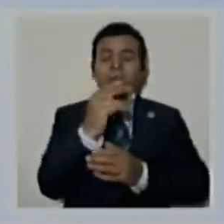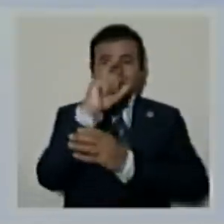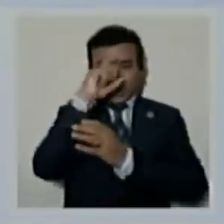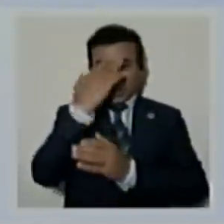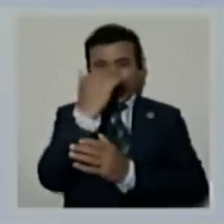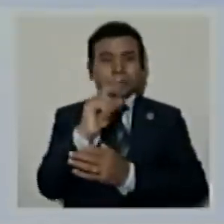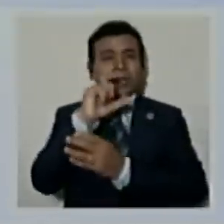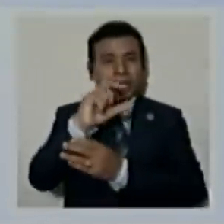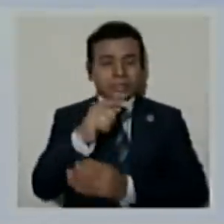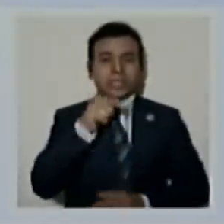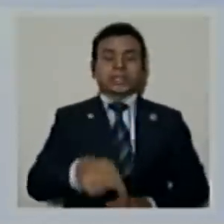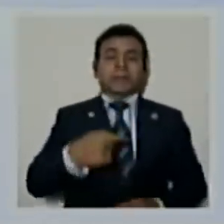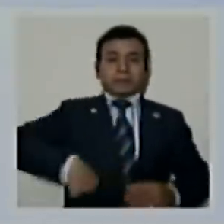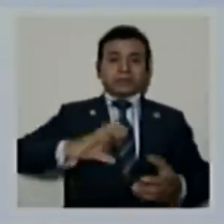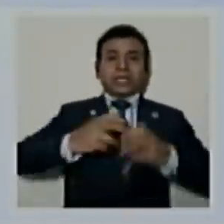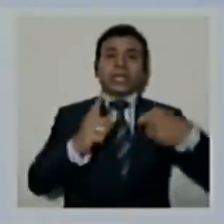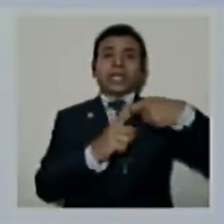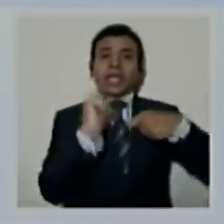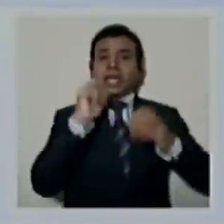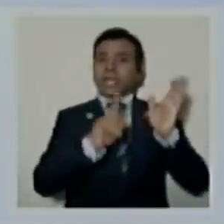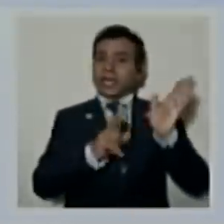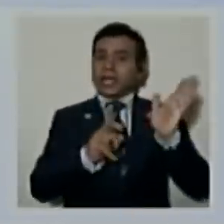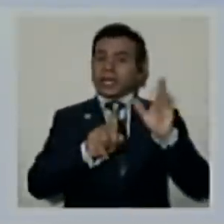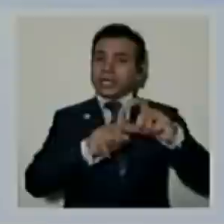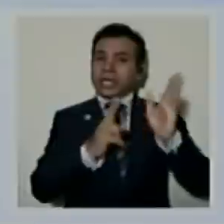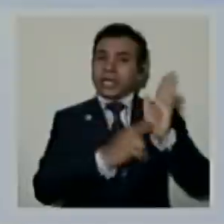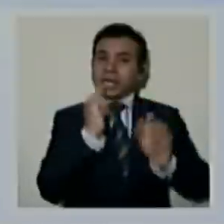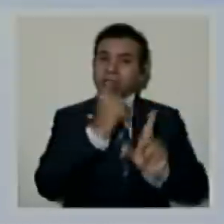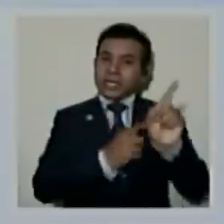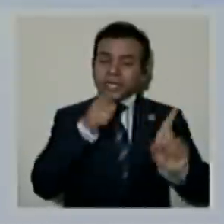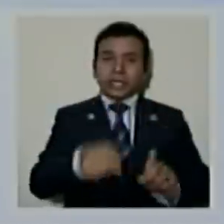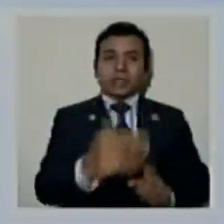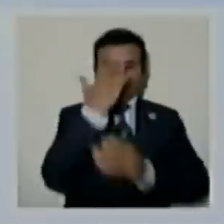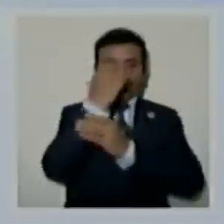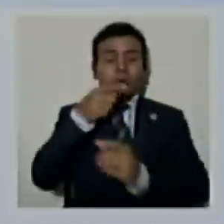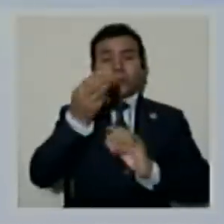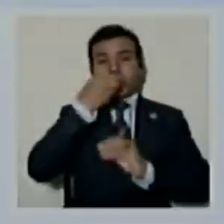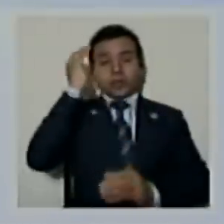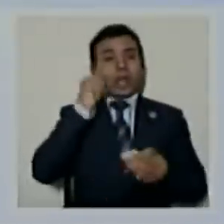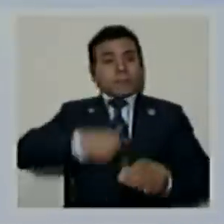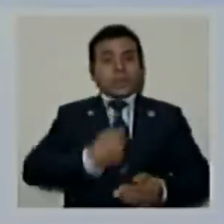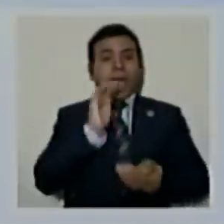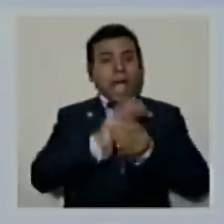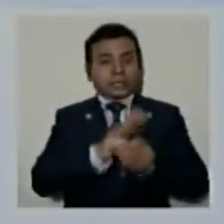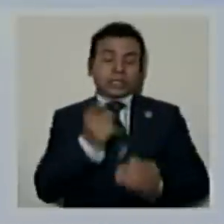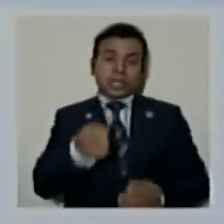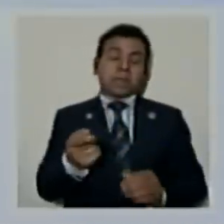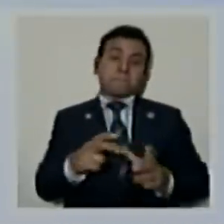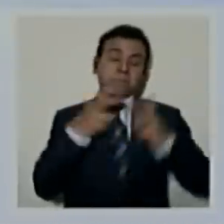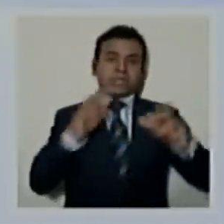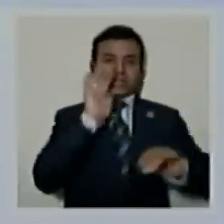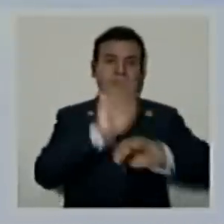যারা ভুগেন, উচ্চ রক্তচাপ, ডায়াবেটিস, হাইপারটেনশন, ক্যান্সার এবং কিডনি ডিজিজ,